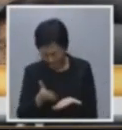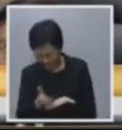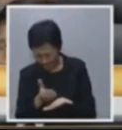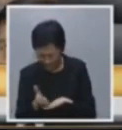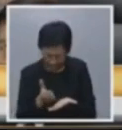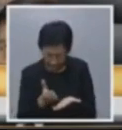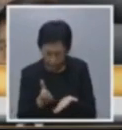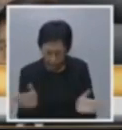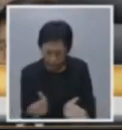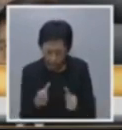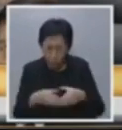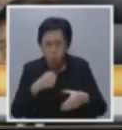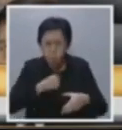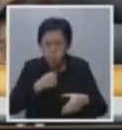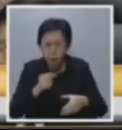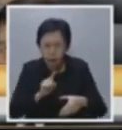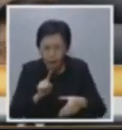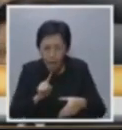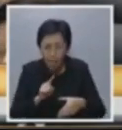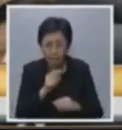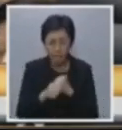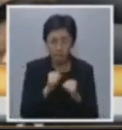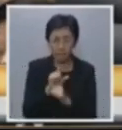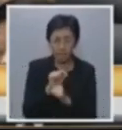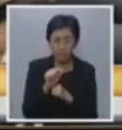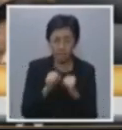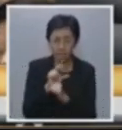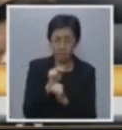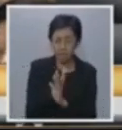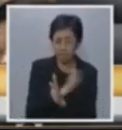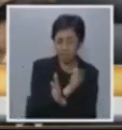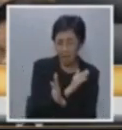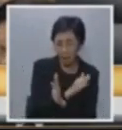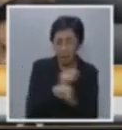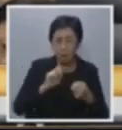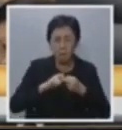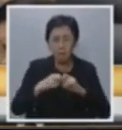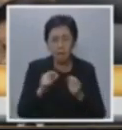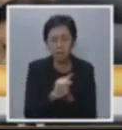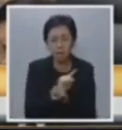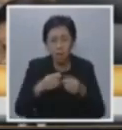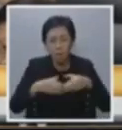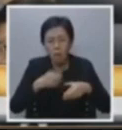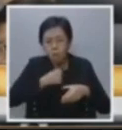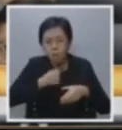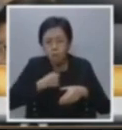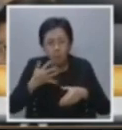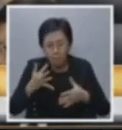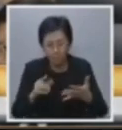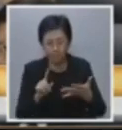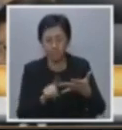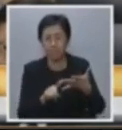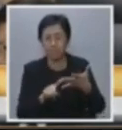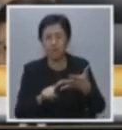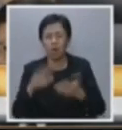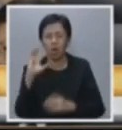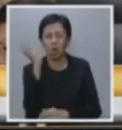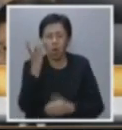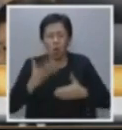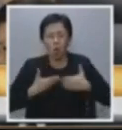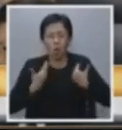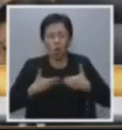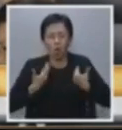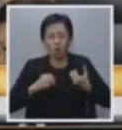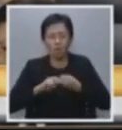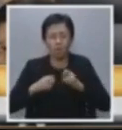ากเมื่อ 20-30 ปีที่แล้วที่เราไม่เคยมีปัญหานี้ข้อที่ห้าในส่วนของสถานการณ์ที่เปลี่ยนไปนี่ก็คือภาวะโลกร้อน